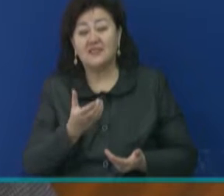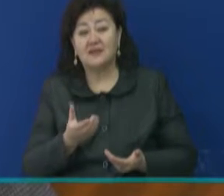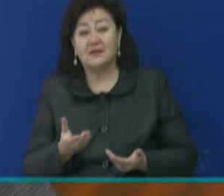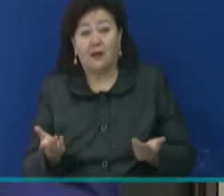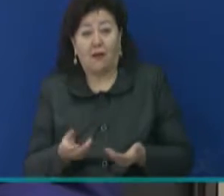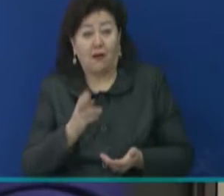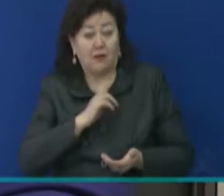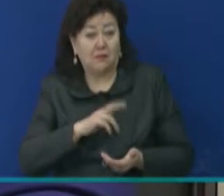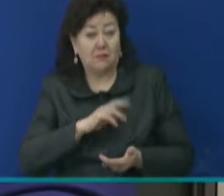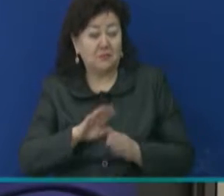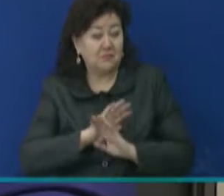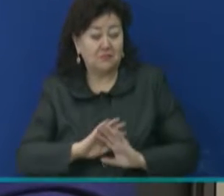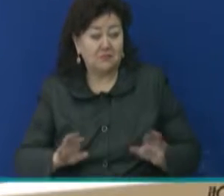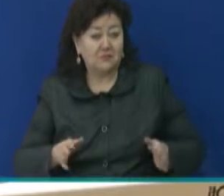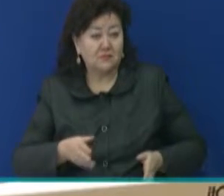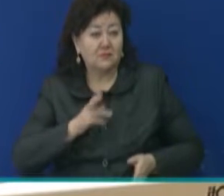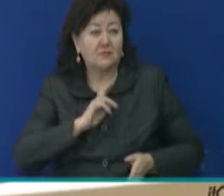работа не ведется